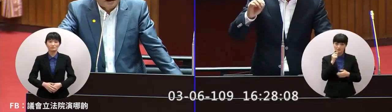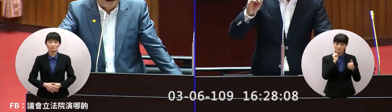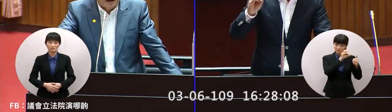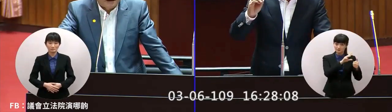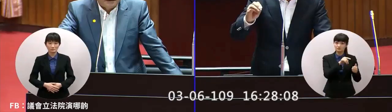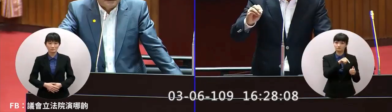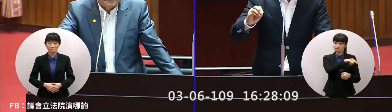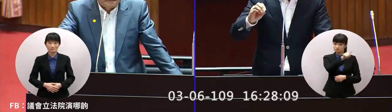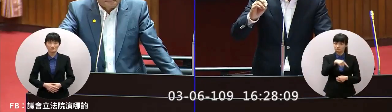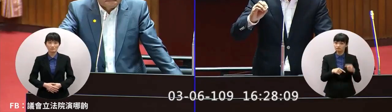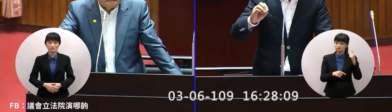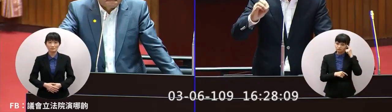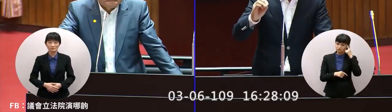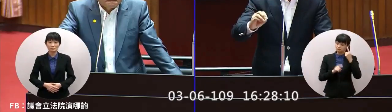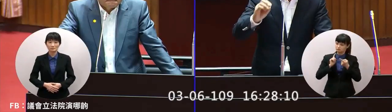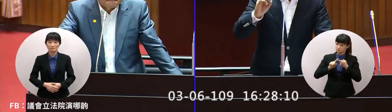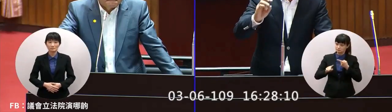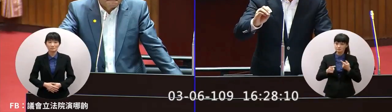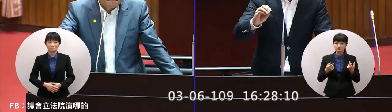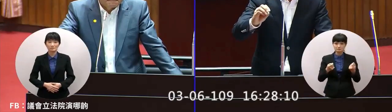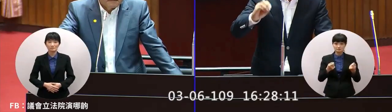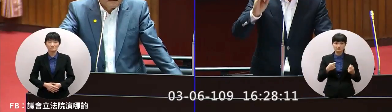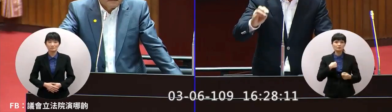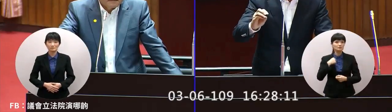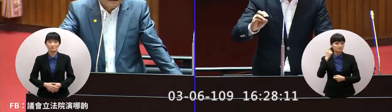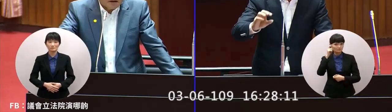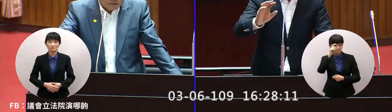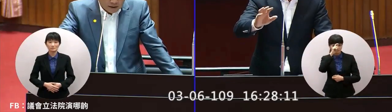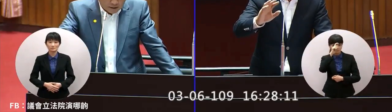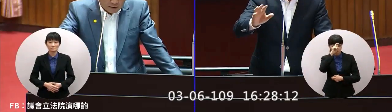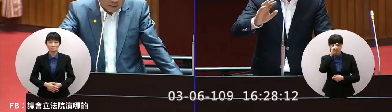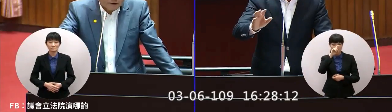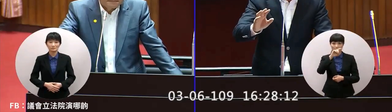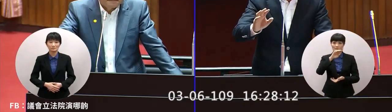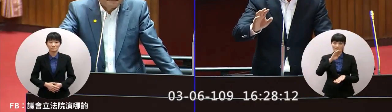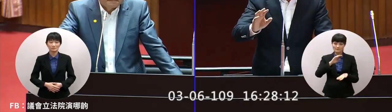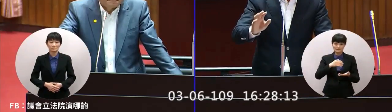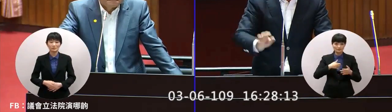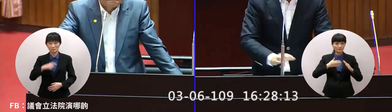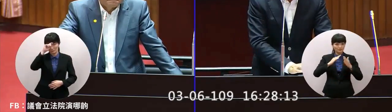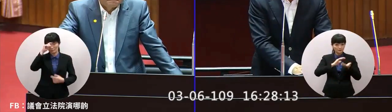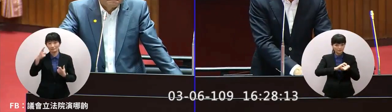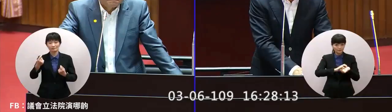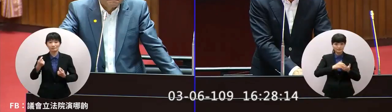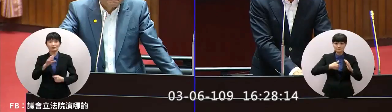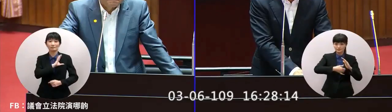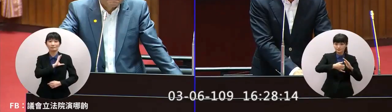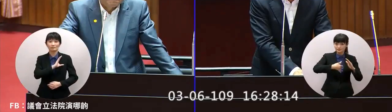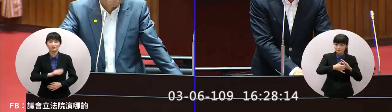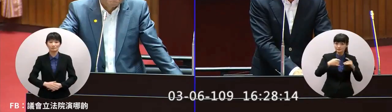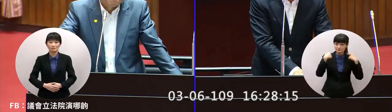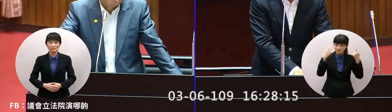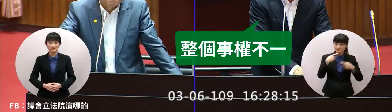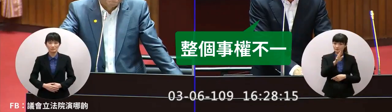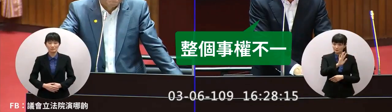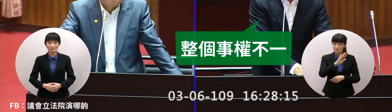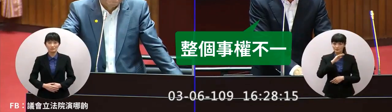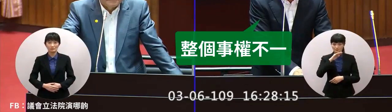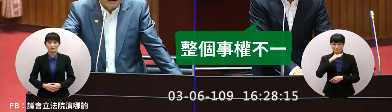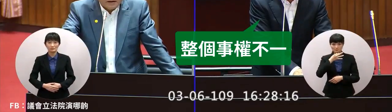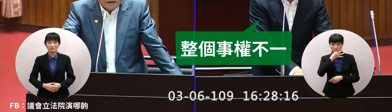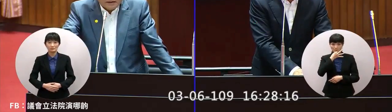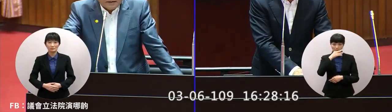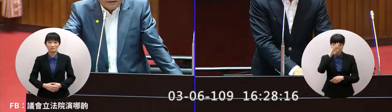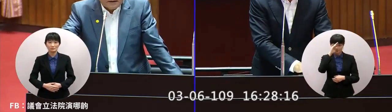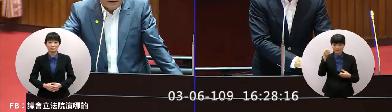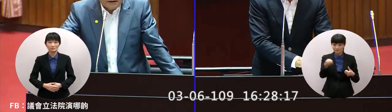我们希望可以有一些病患减少到医院，减少这样感染。我知道医良善，但是这会不会造成整个事